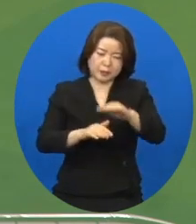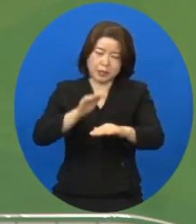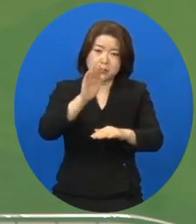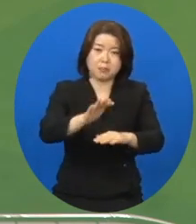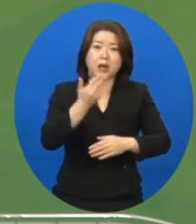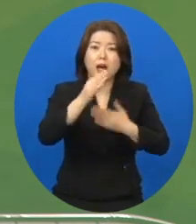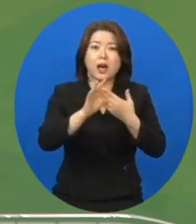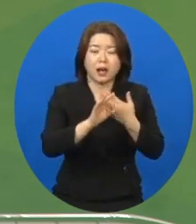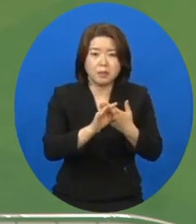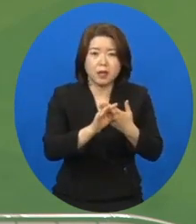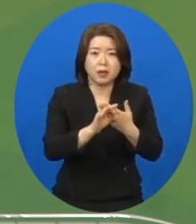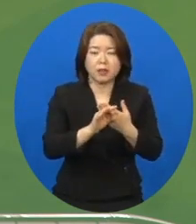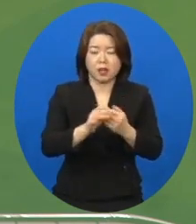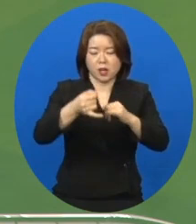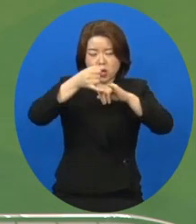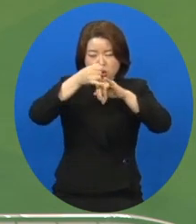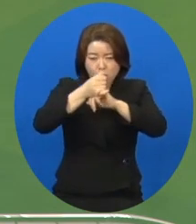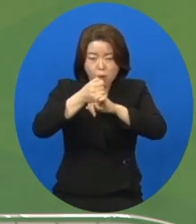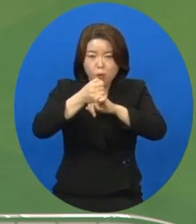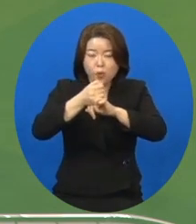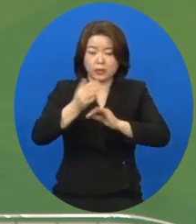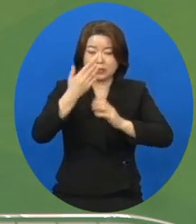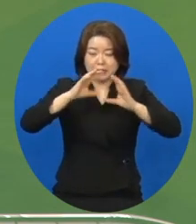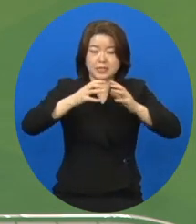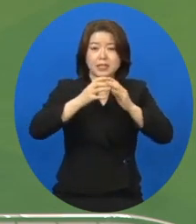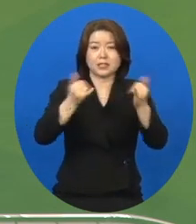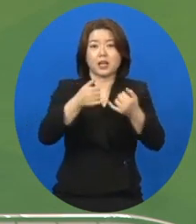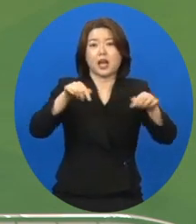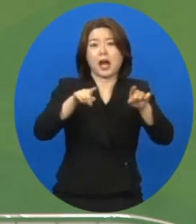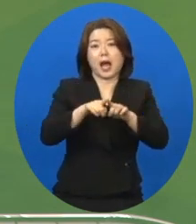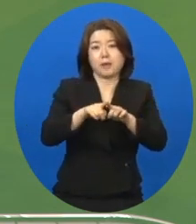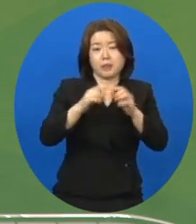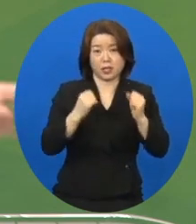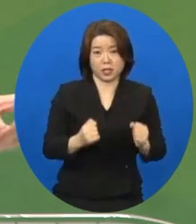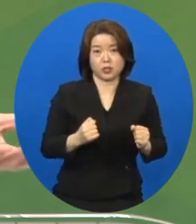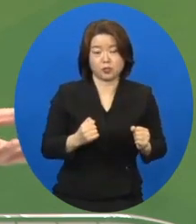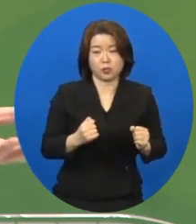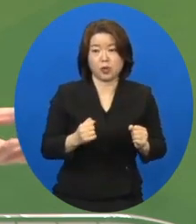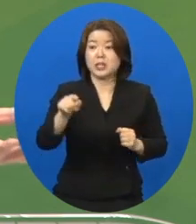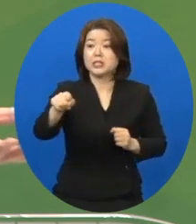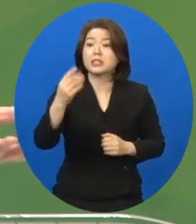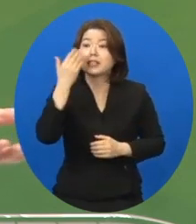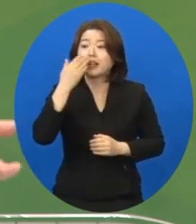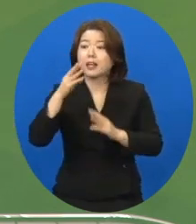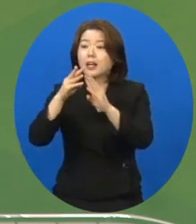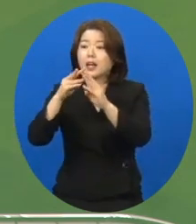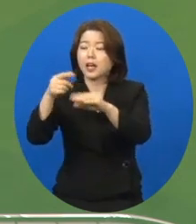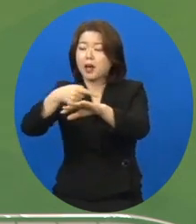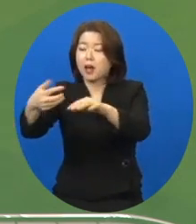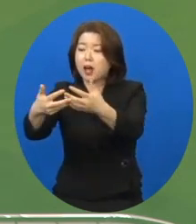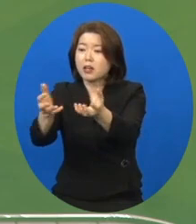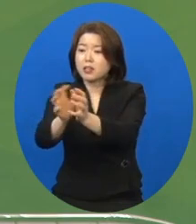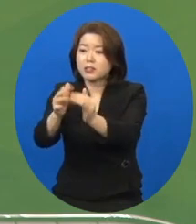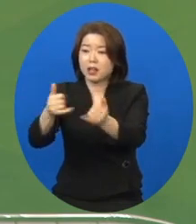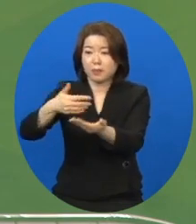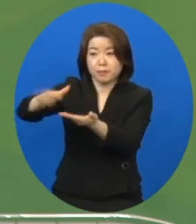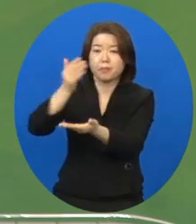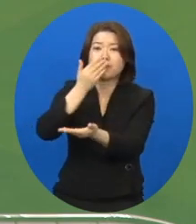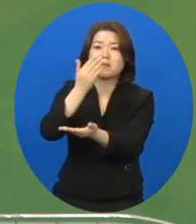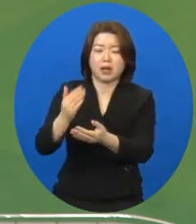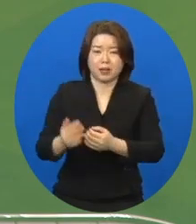하나님이 그 이스라엘 백성과 함께 하시고 그 가나안 족속을 다 내어 쫓아 주시겠다는 것. 10절에